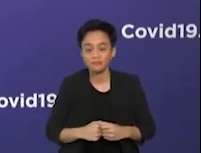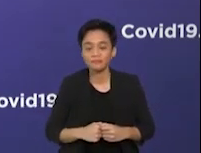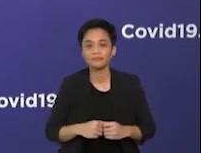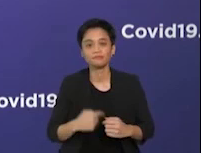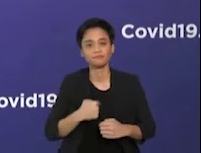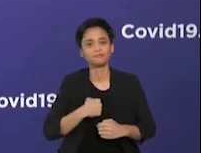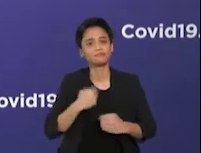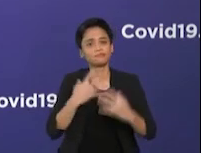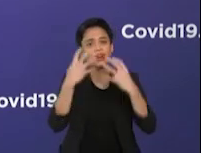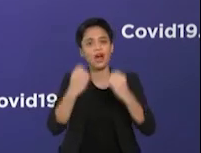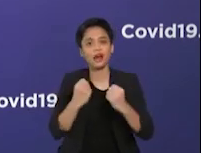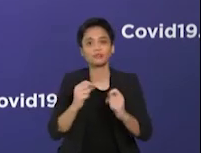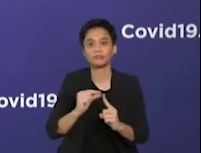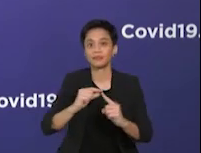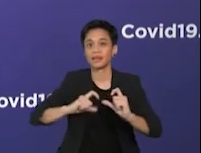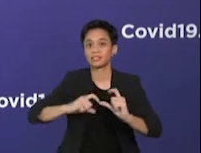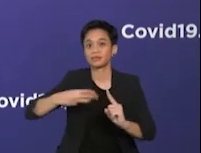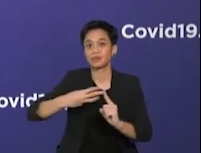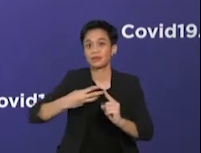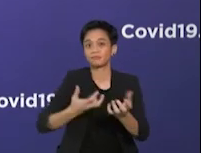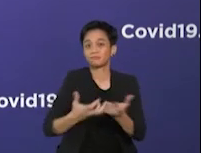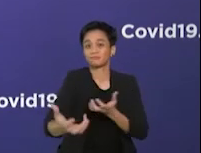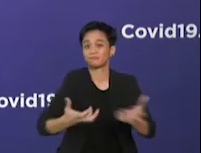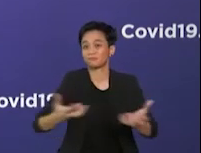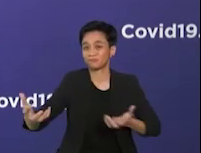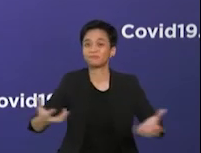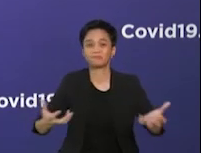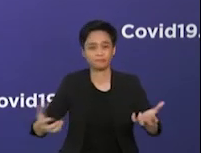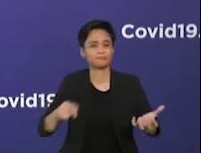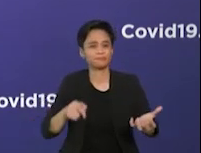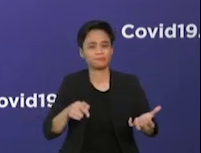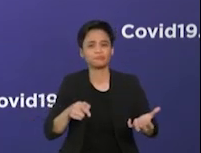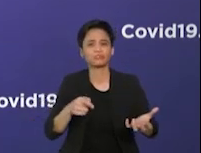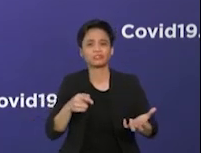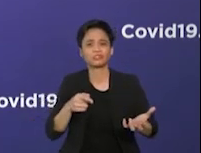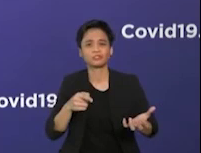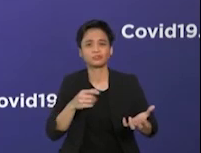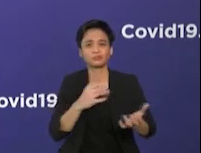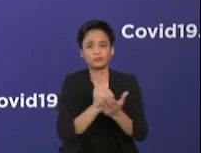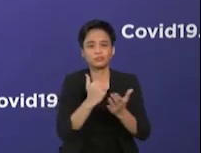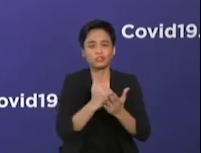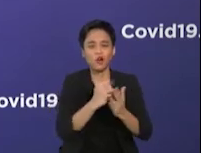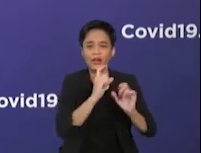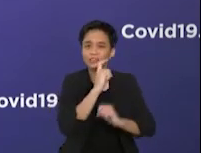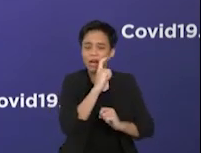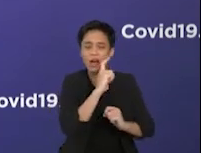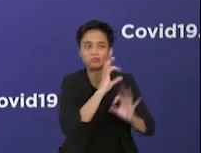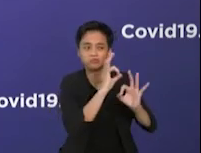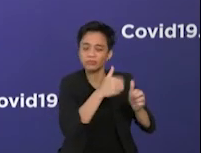bahwa pembatasan sosial berskala besar hendaknya bisa dijadikan pegangan bagi